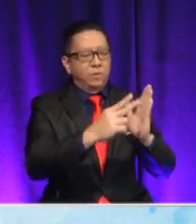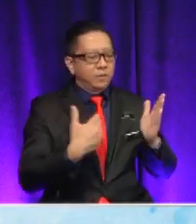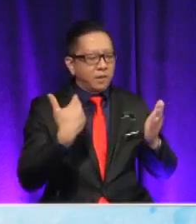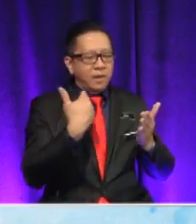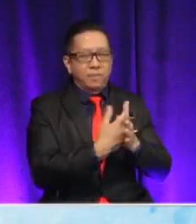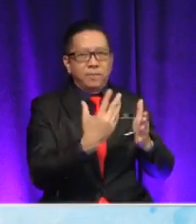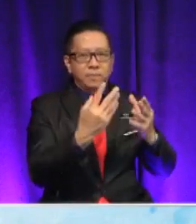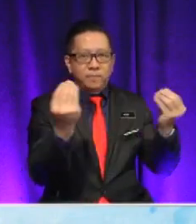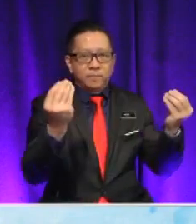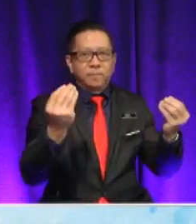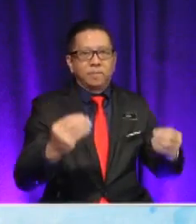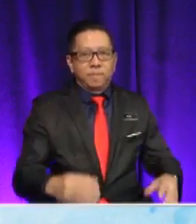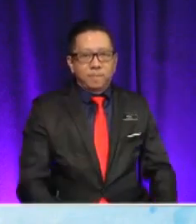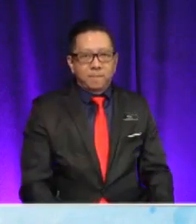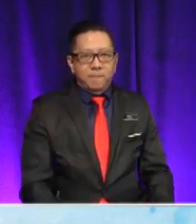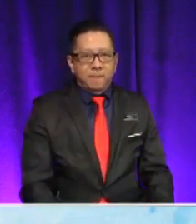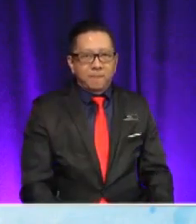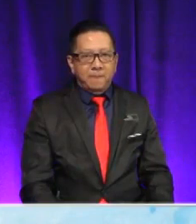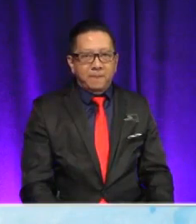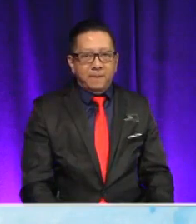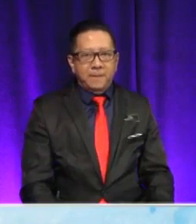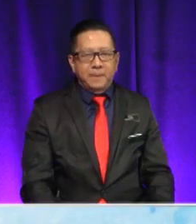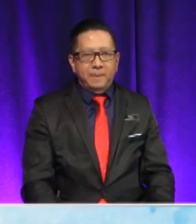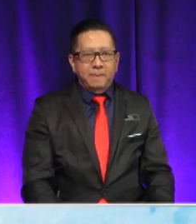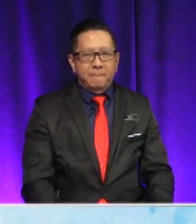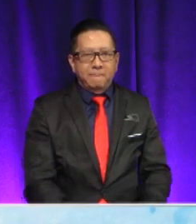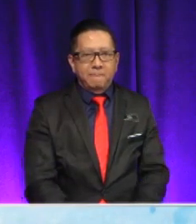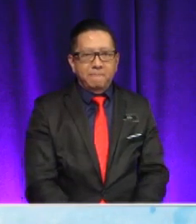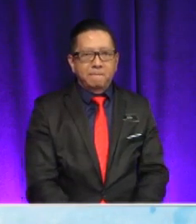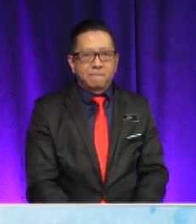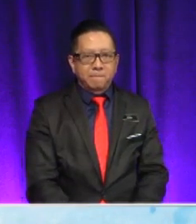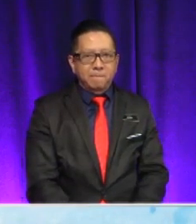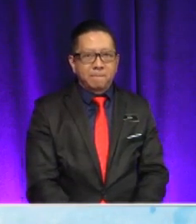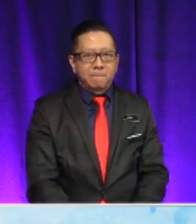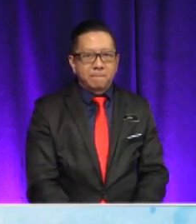kita ambil warna yang lagi Sera untuk kita samakan